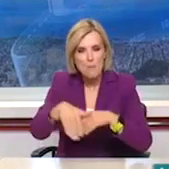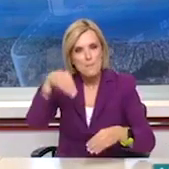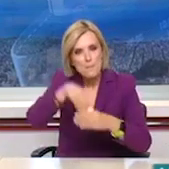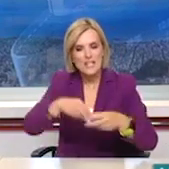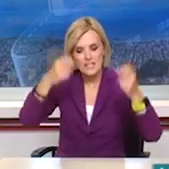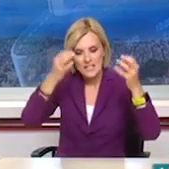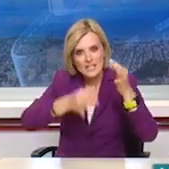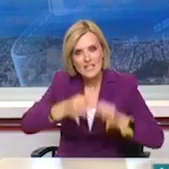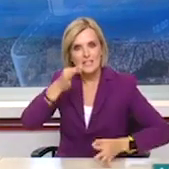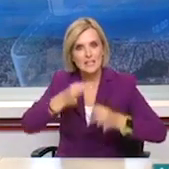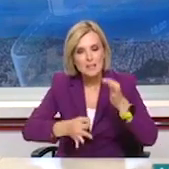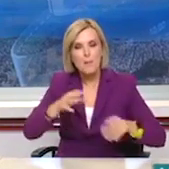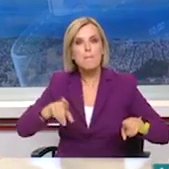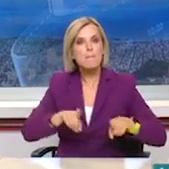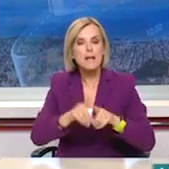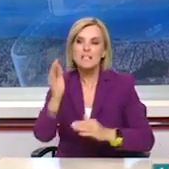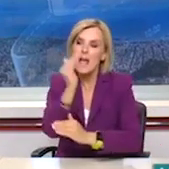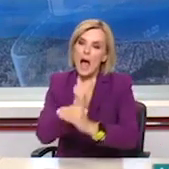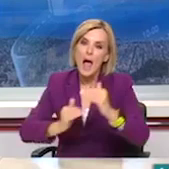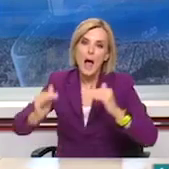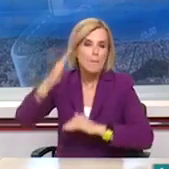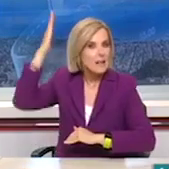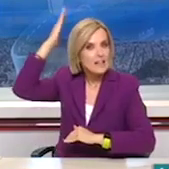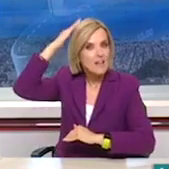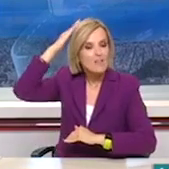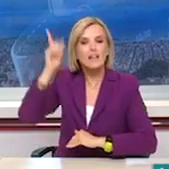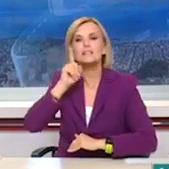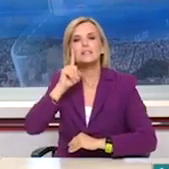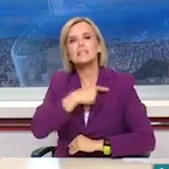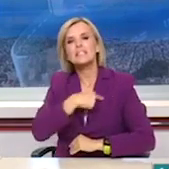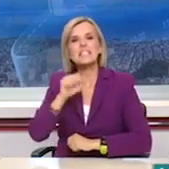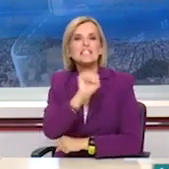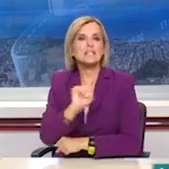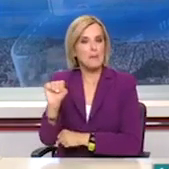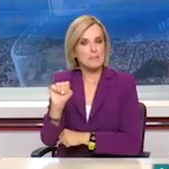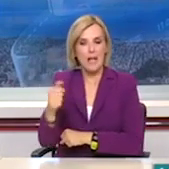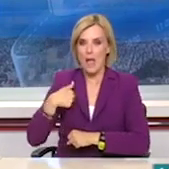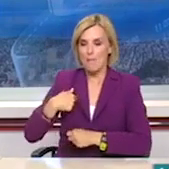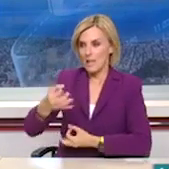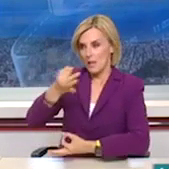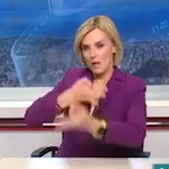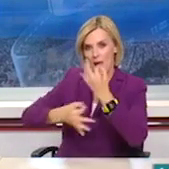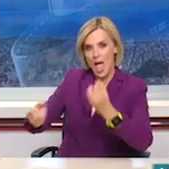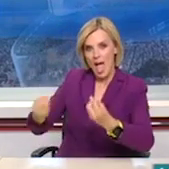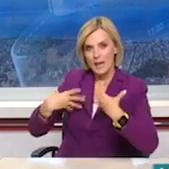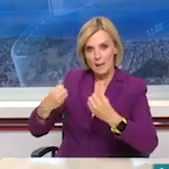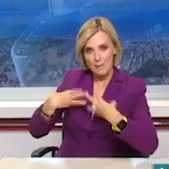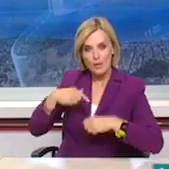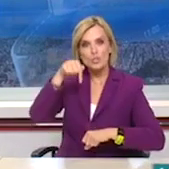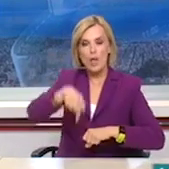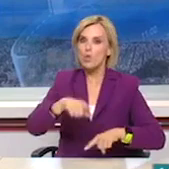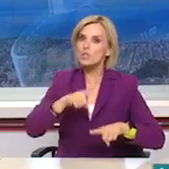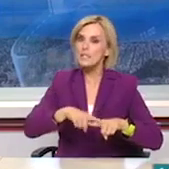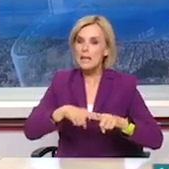και η επικεφαλής ομάδας εκτιμήσεων, αναπληρώτρια καθηγήτρια επιδημιολογίας, κυρία Σύψα, με ενημέρωσε πως βάσει των μαθηματικών μας εκτιμήσεων στην πατρίδα